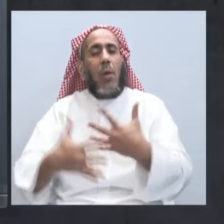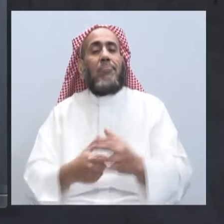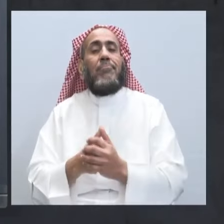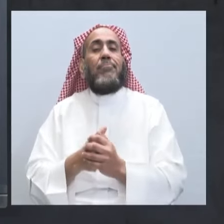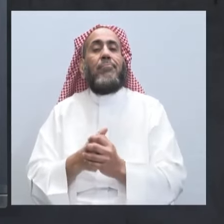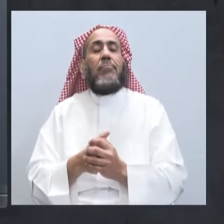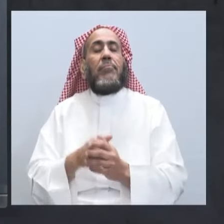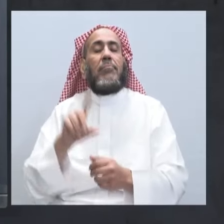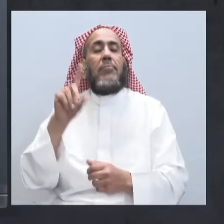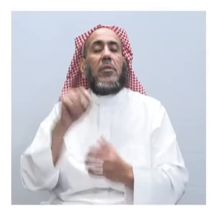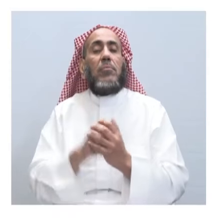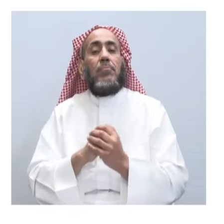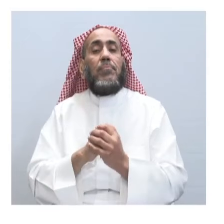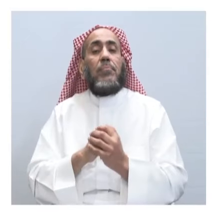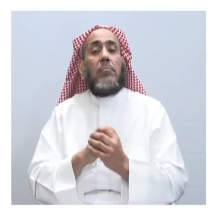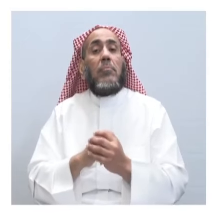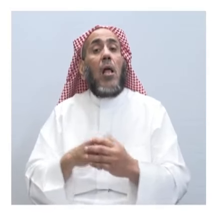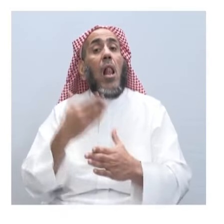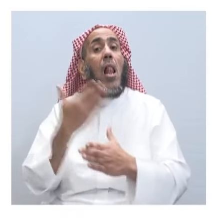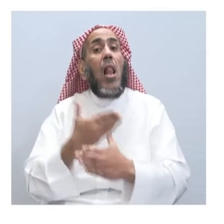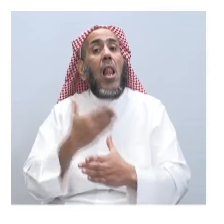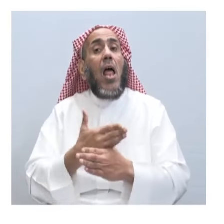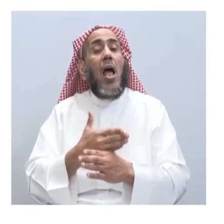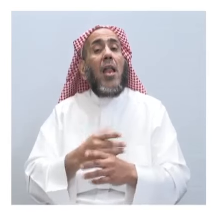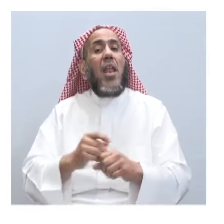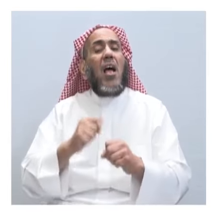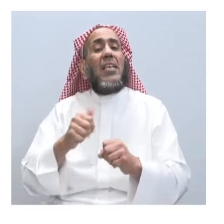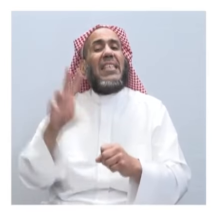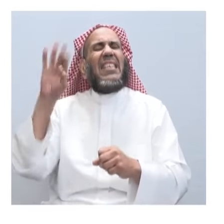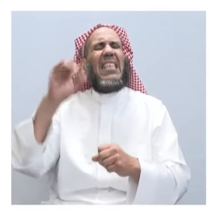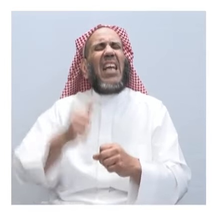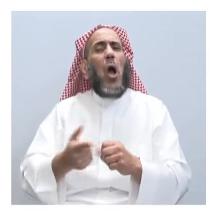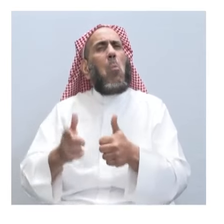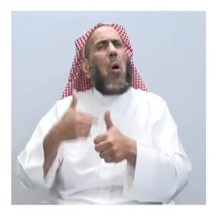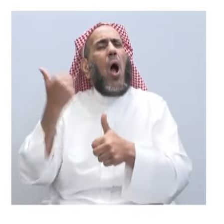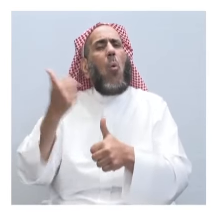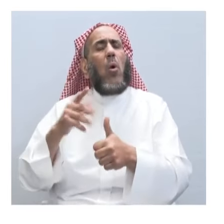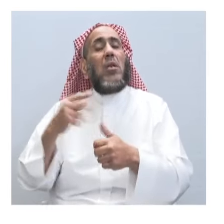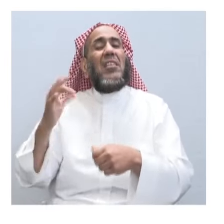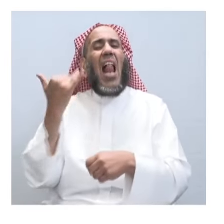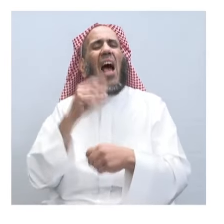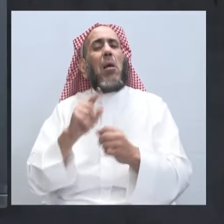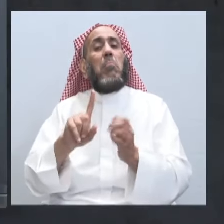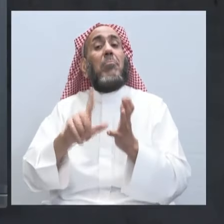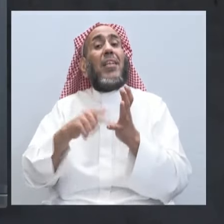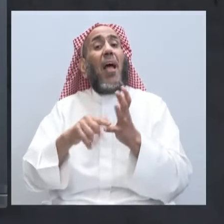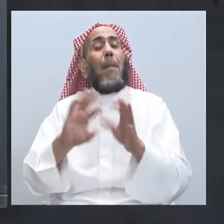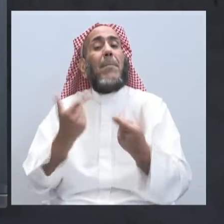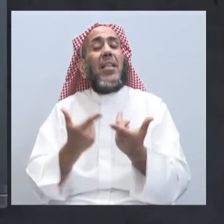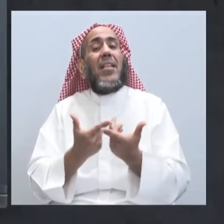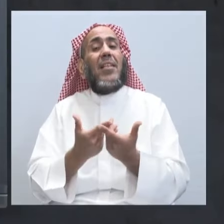التمهيد احسنتم لان اصل التشاؤم عند العرب ابتدا من وين